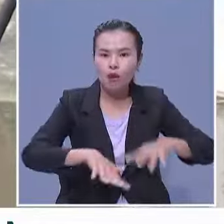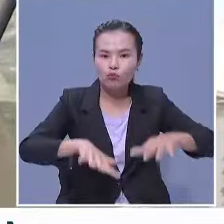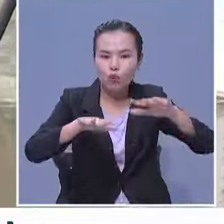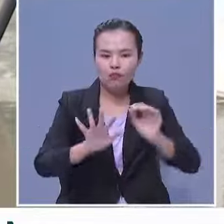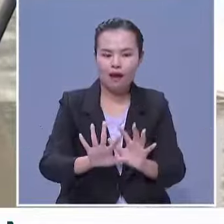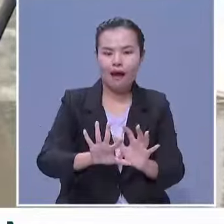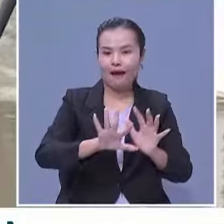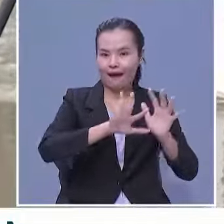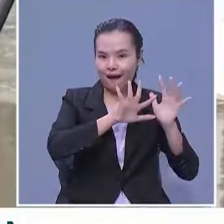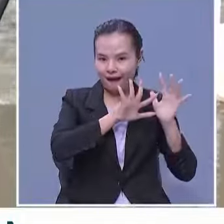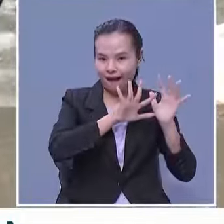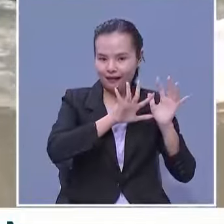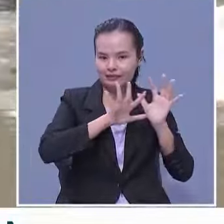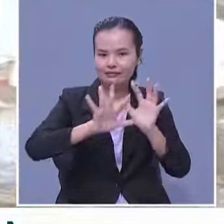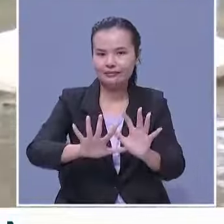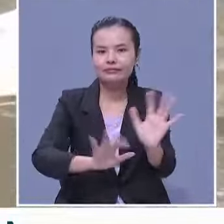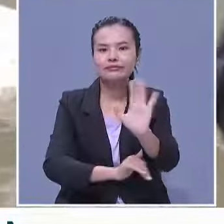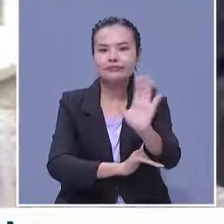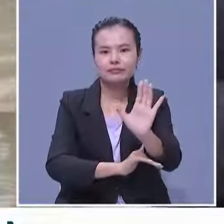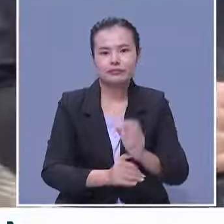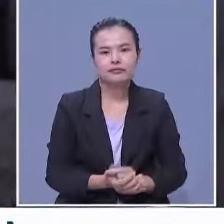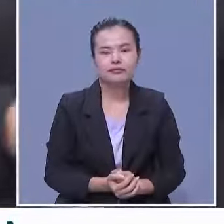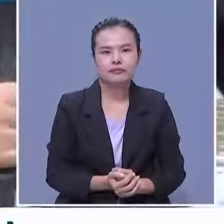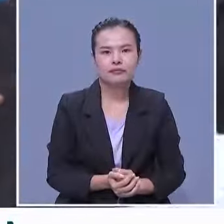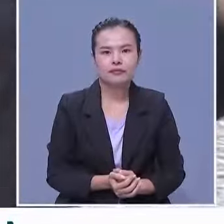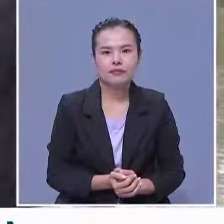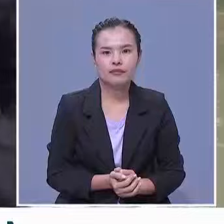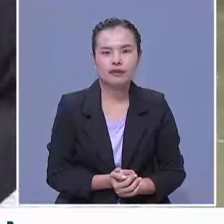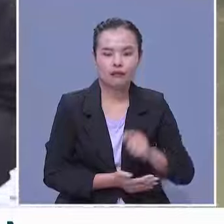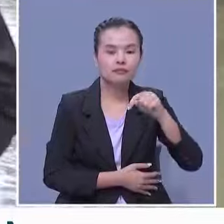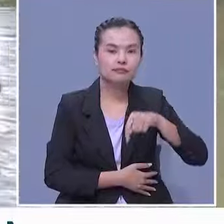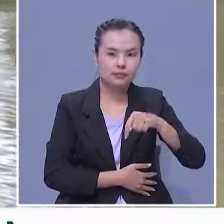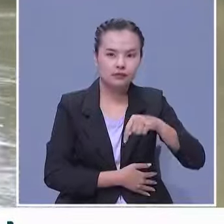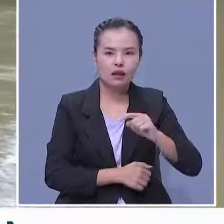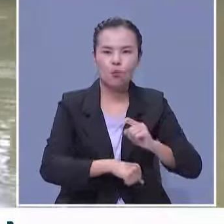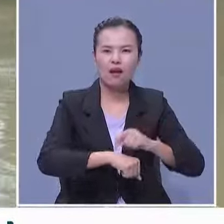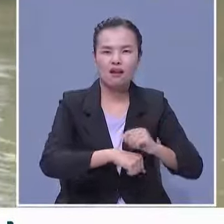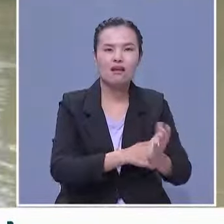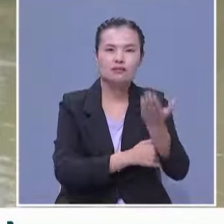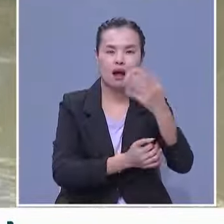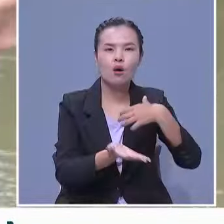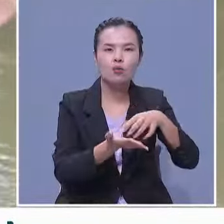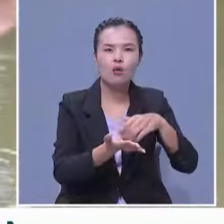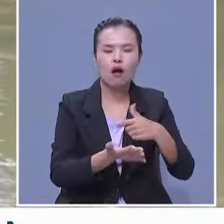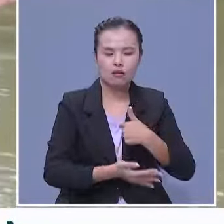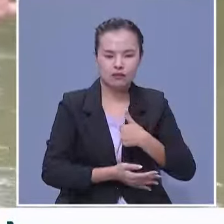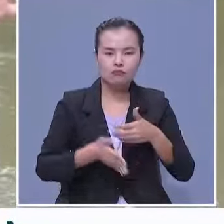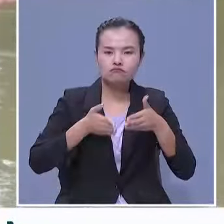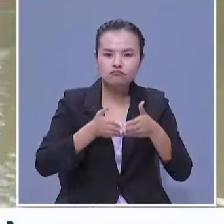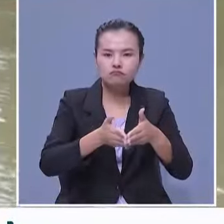ยายามอยู่ห่างจากจุดนี้ให้มากที่สุดกลับมาดูที่บริเวณด้านในกันบ้างช่วงเช้าเหมือนที่บอกว่าดิฉันล่องเรือไปกับ